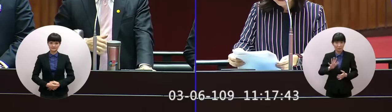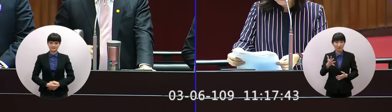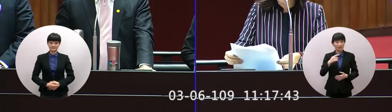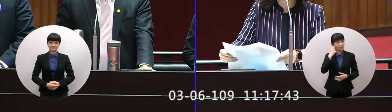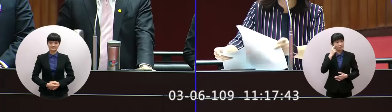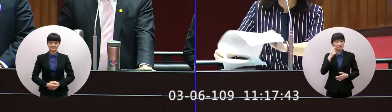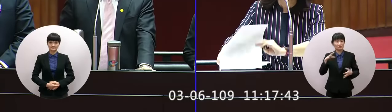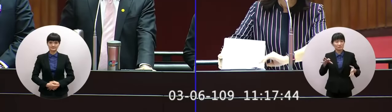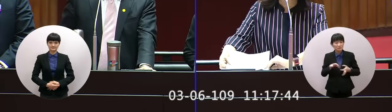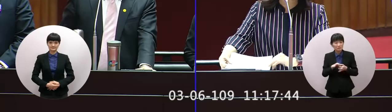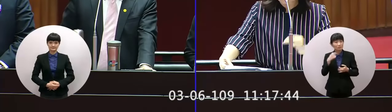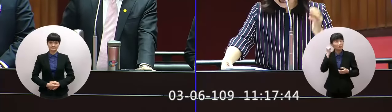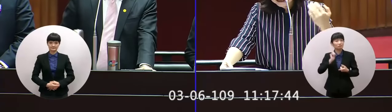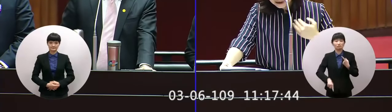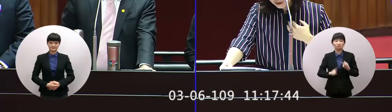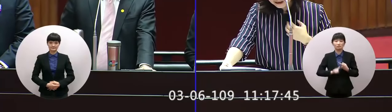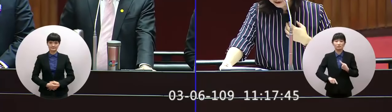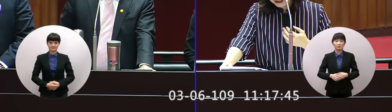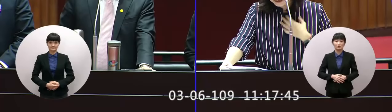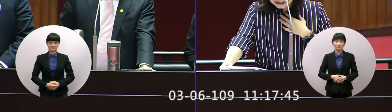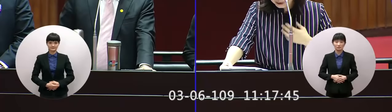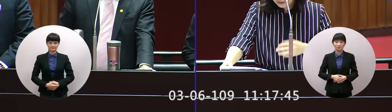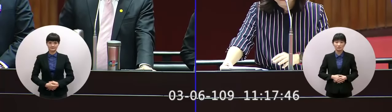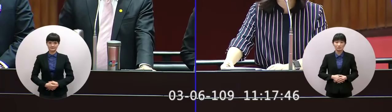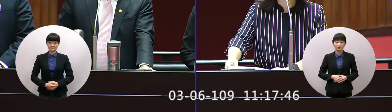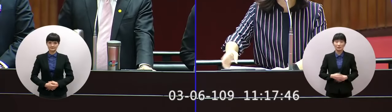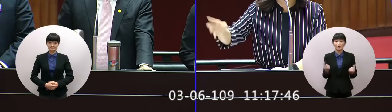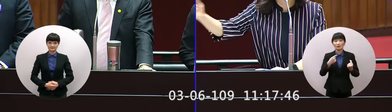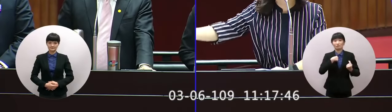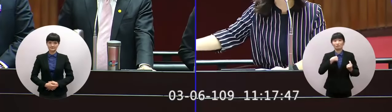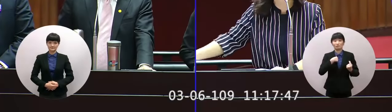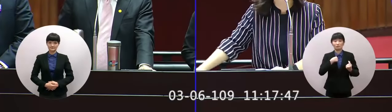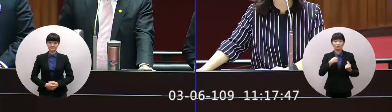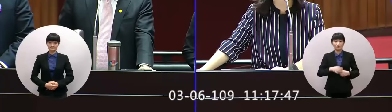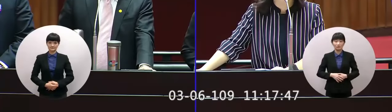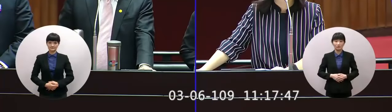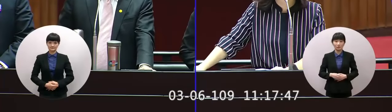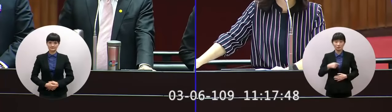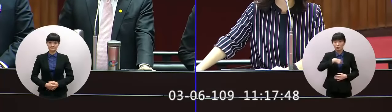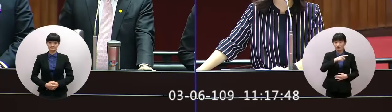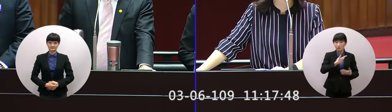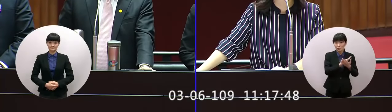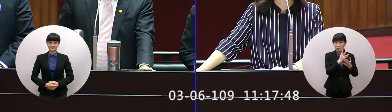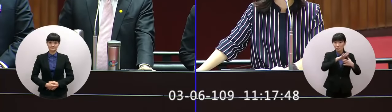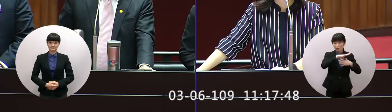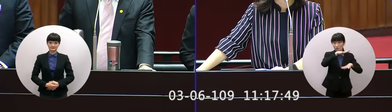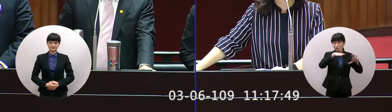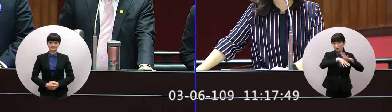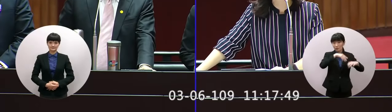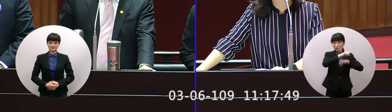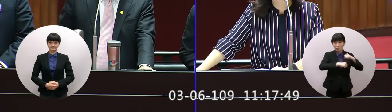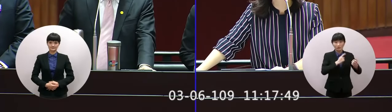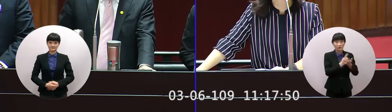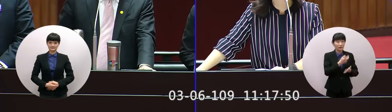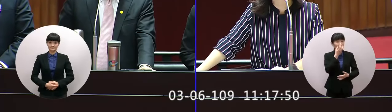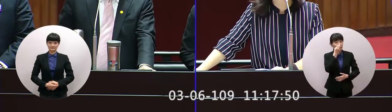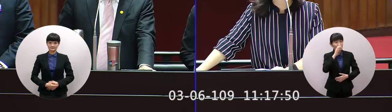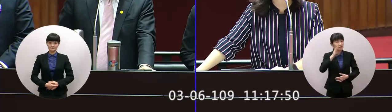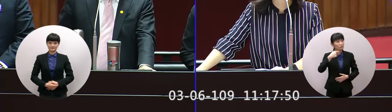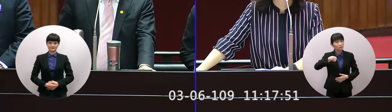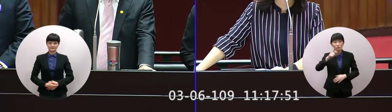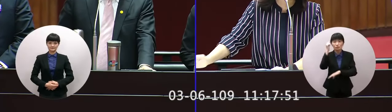有啊，你那个。看艺文的，举例来说，像我们会做艺文消费，我不一定会去住宿